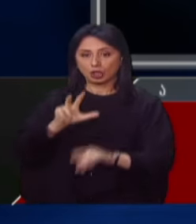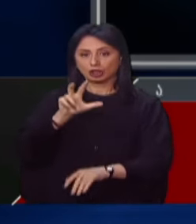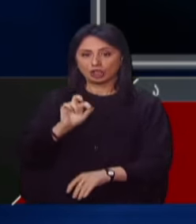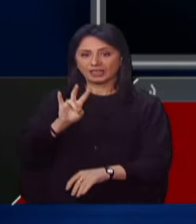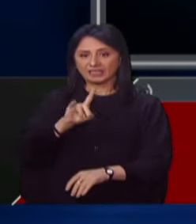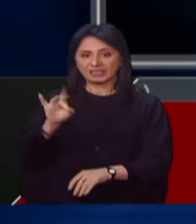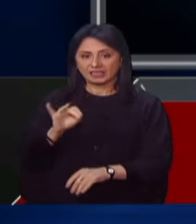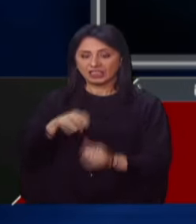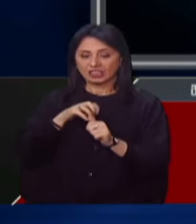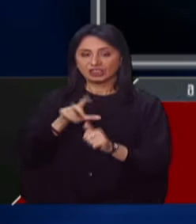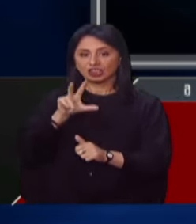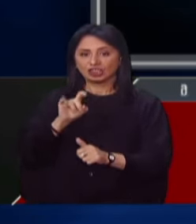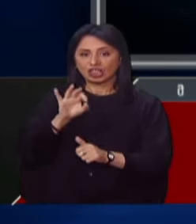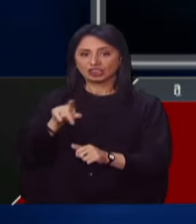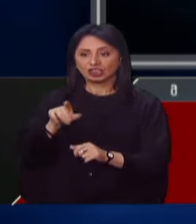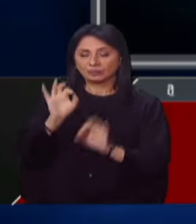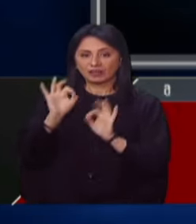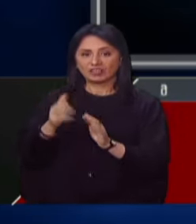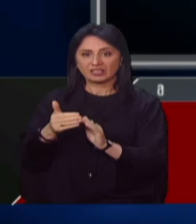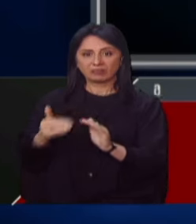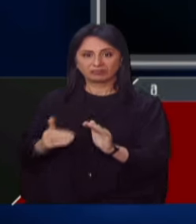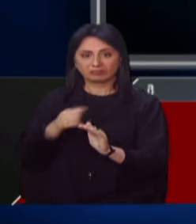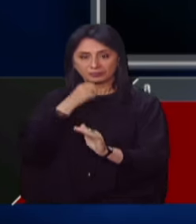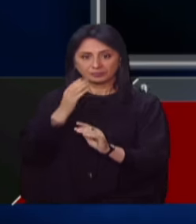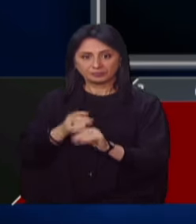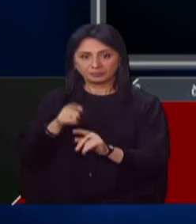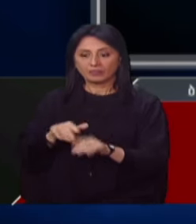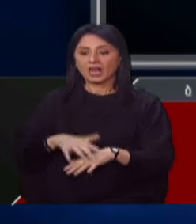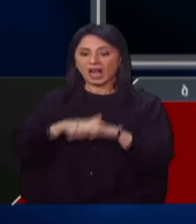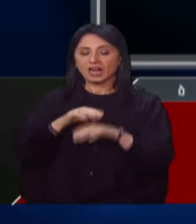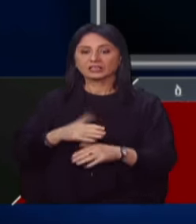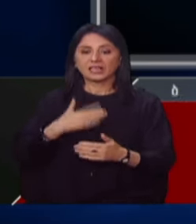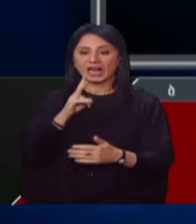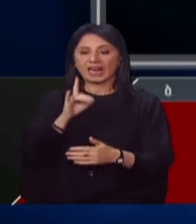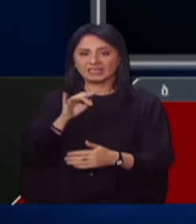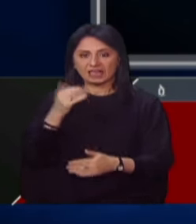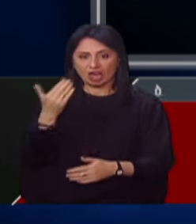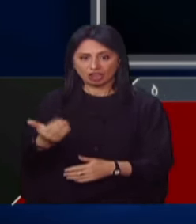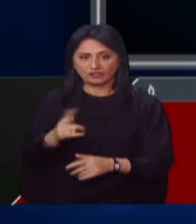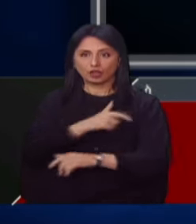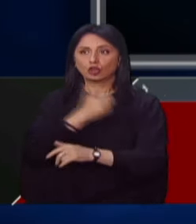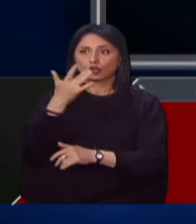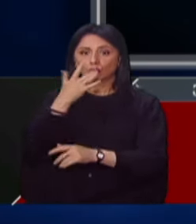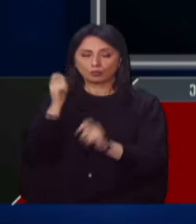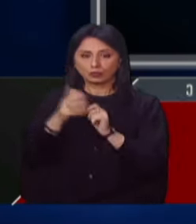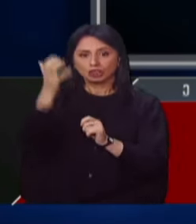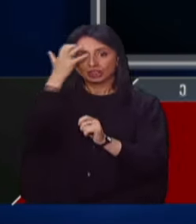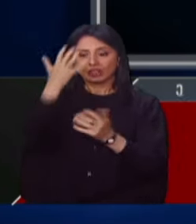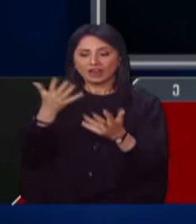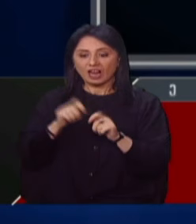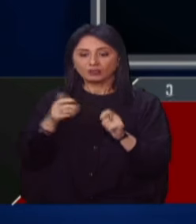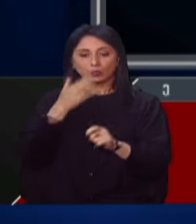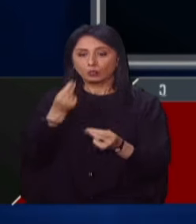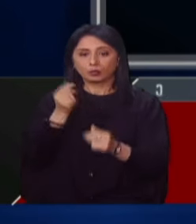ჯენზისაც, რომლის ლიდერიც ჯენზის ასაკს მკვეთრად არის გადაცილებული. აქციებზე აქტიურობენ კეზერაშვილისა და უცხოელი დონორების მიერ შავი და გაუმჭვირვალე